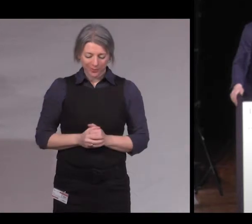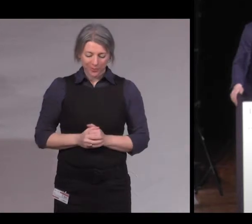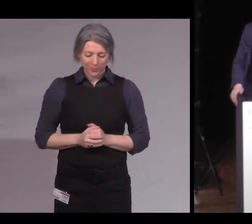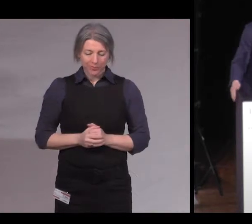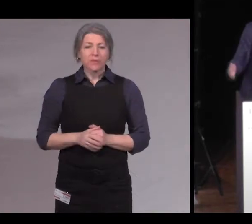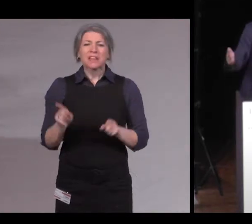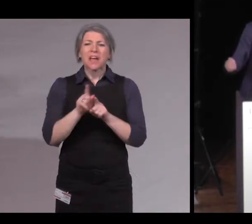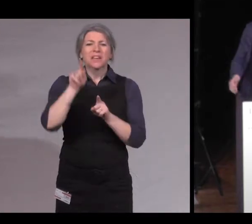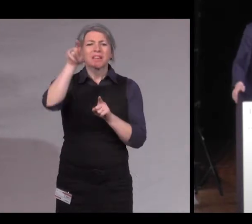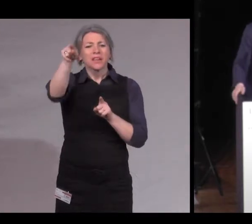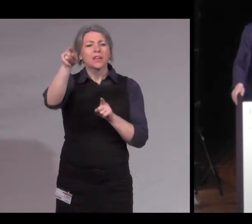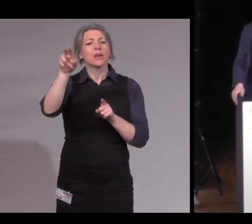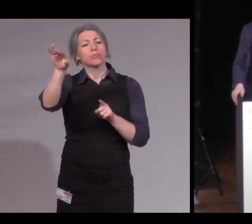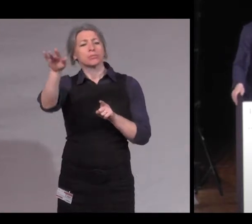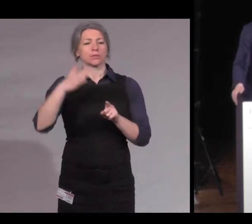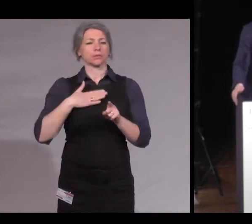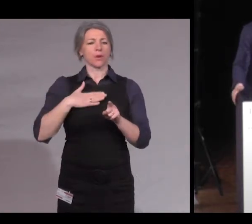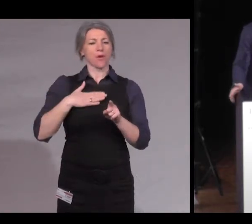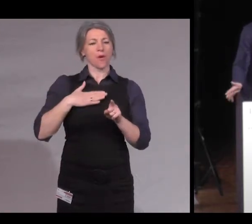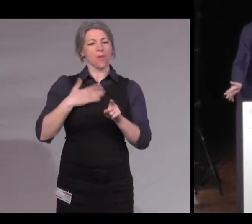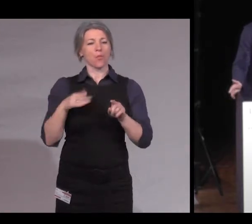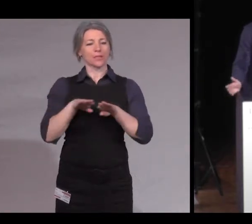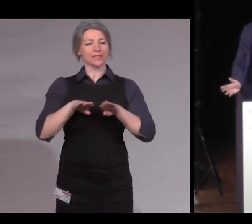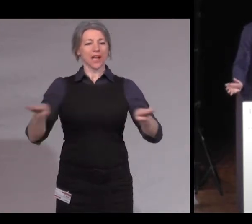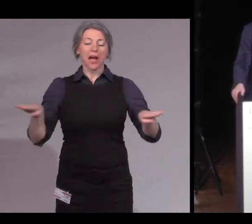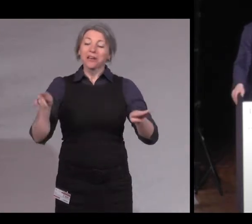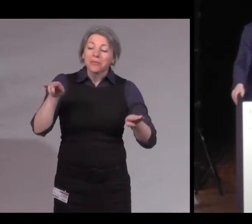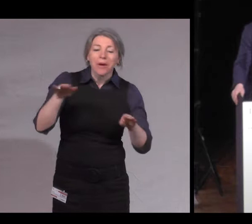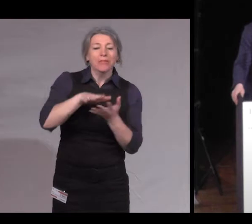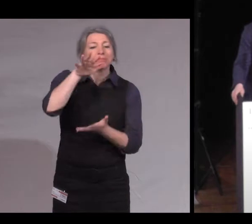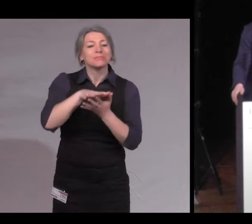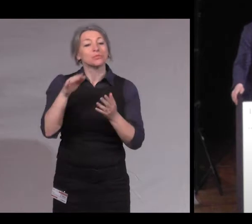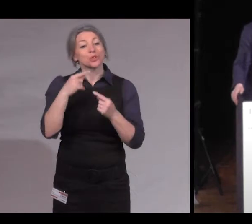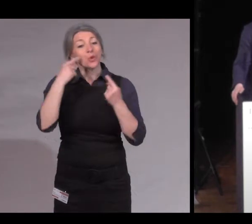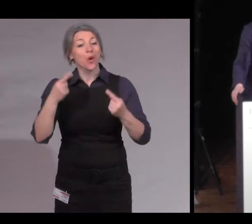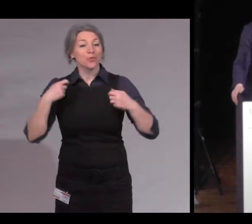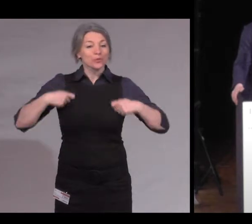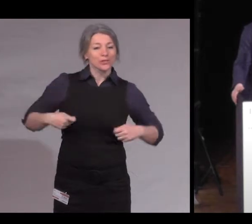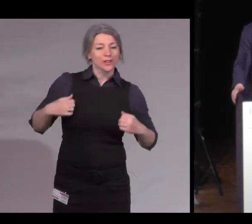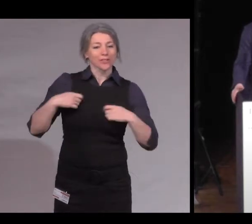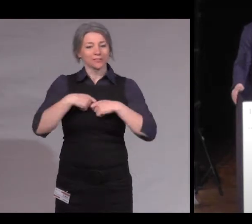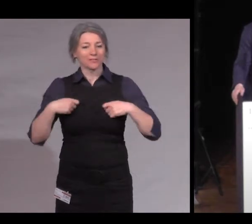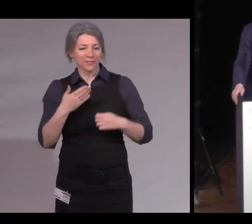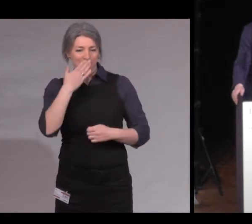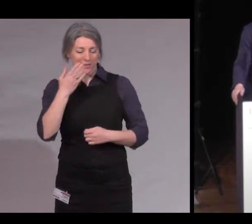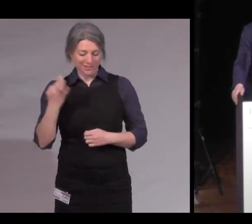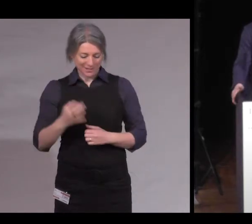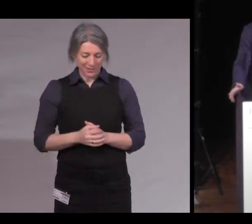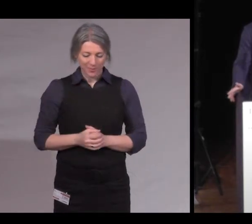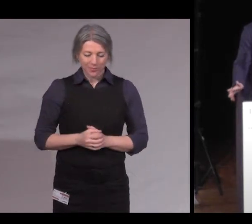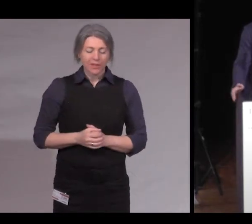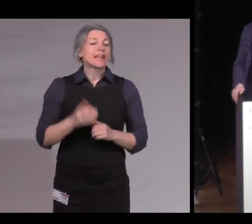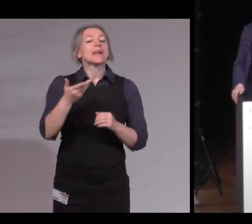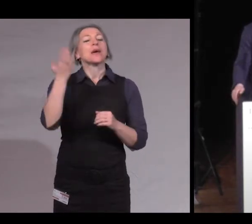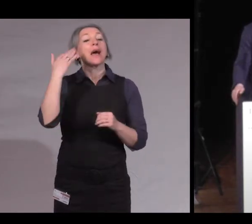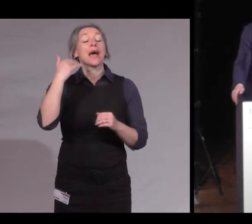na stánku, jakby můžete si to vyzkoušet. Jednou z dalších technologií, která vlastně uplatňuje principy původně